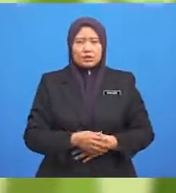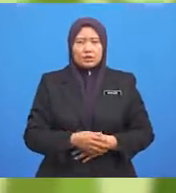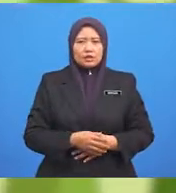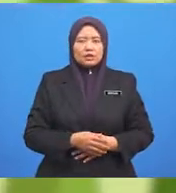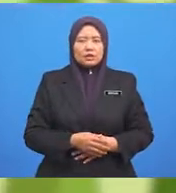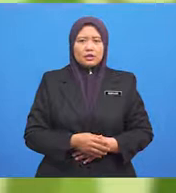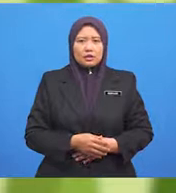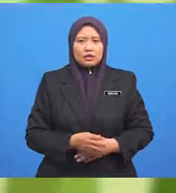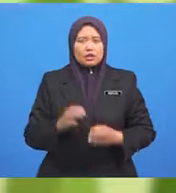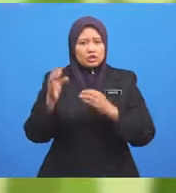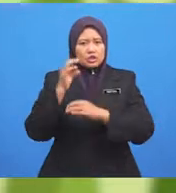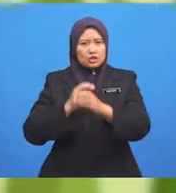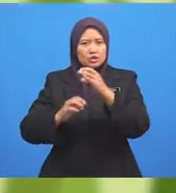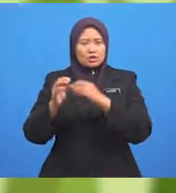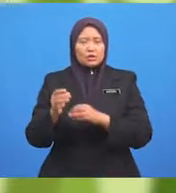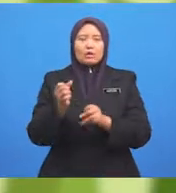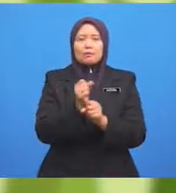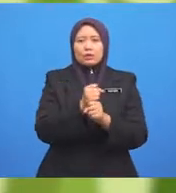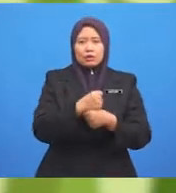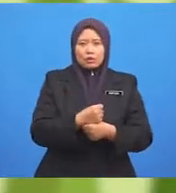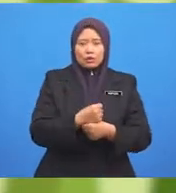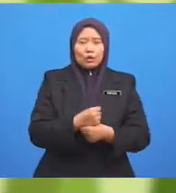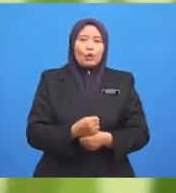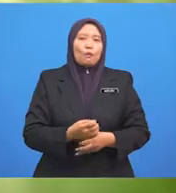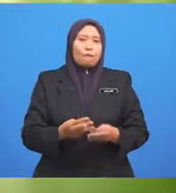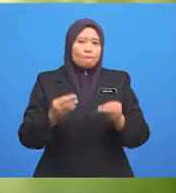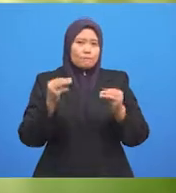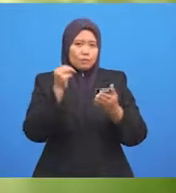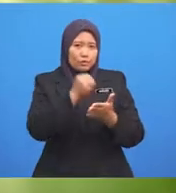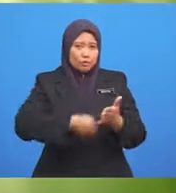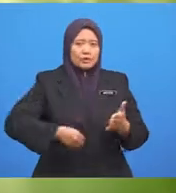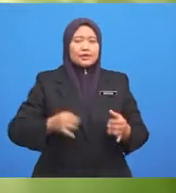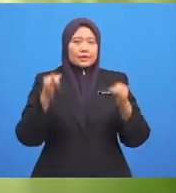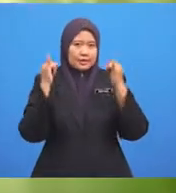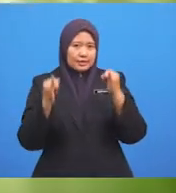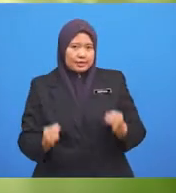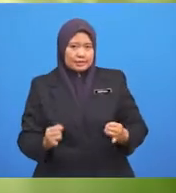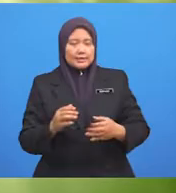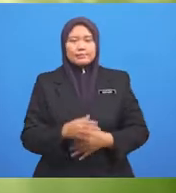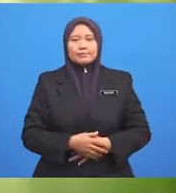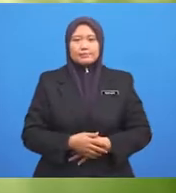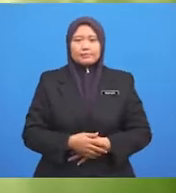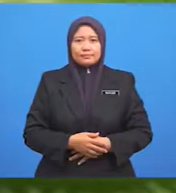daripada ciri pembentukan modal insan. Murid-murid yang dikasihi,